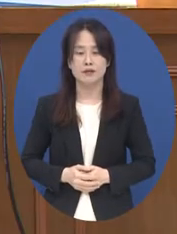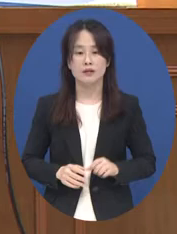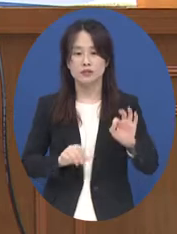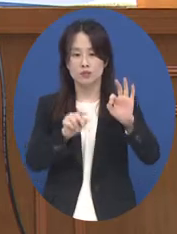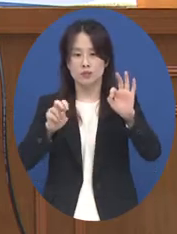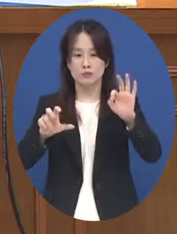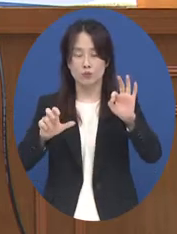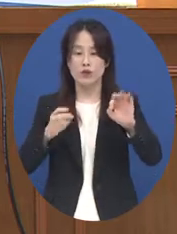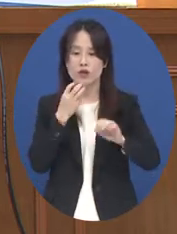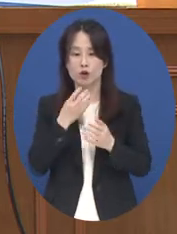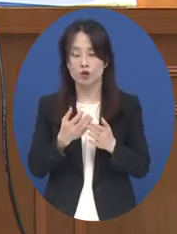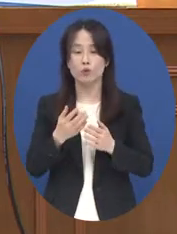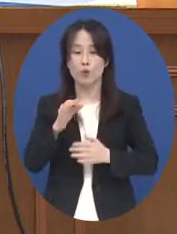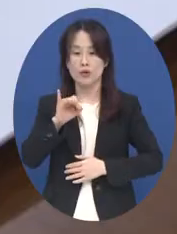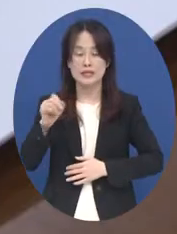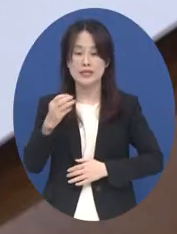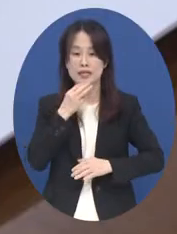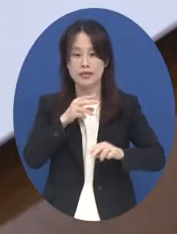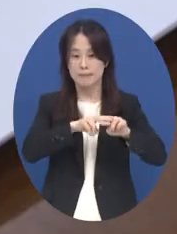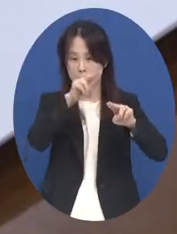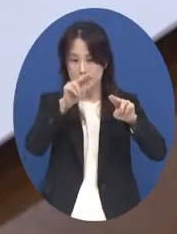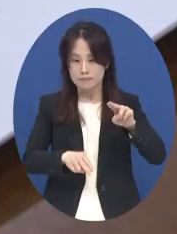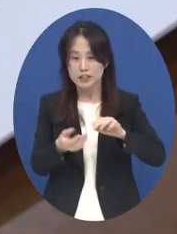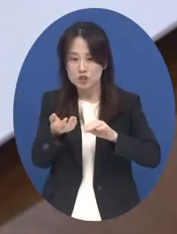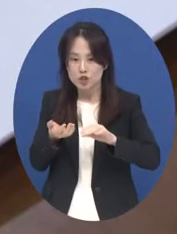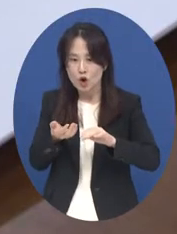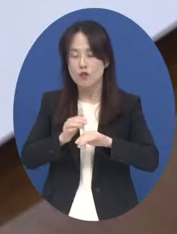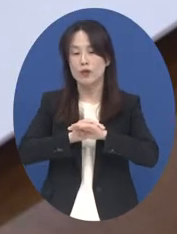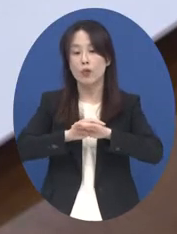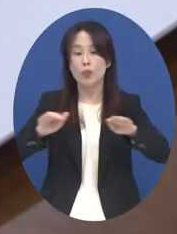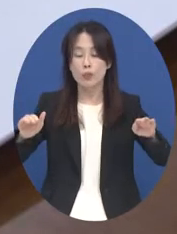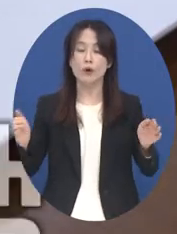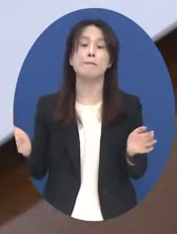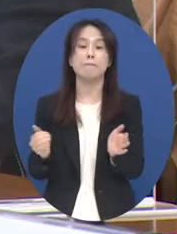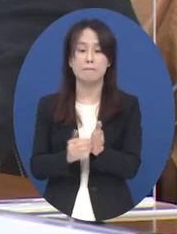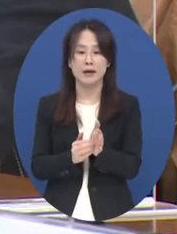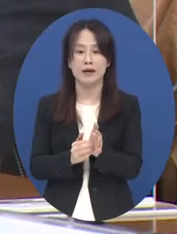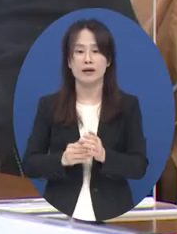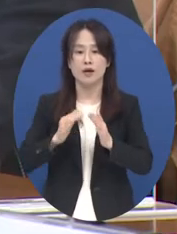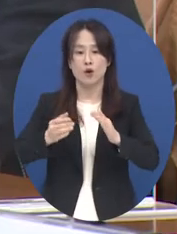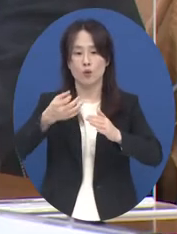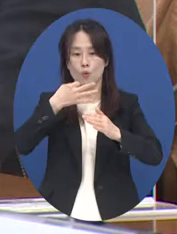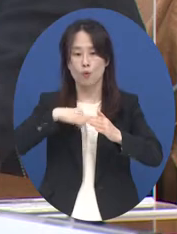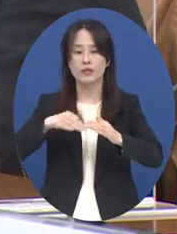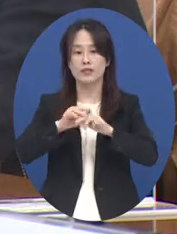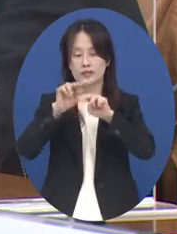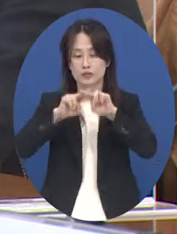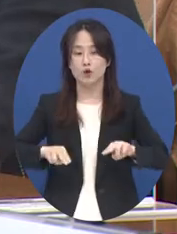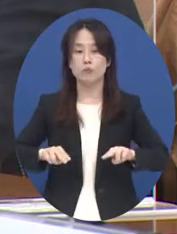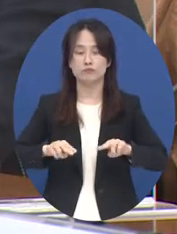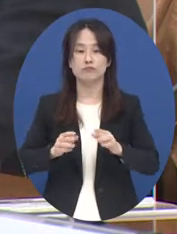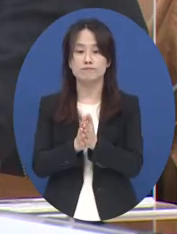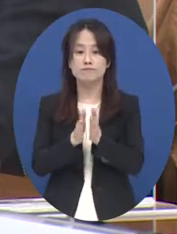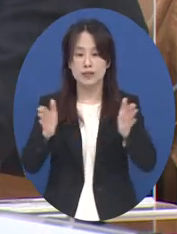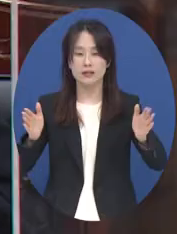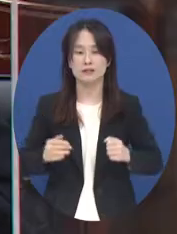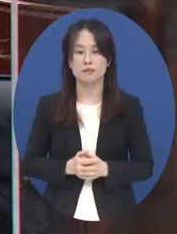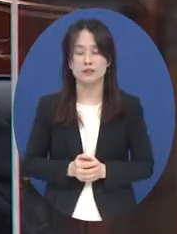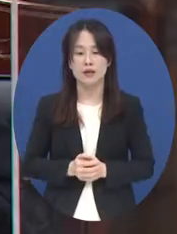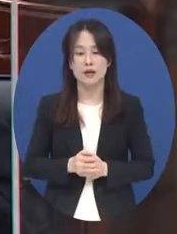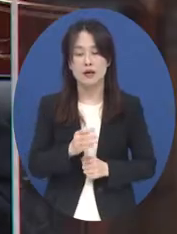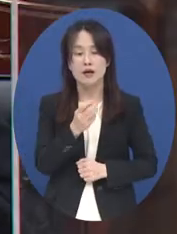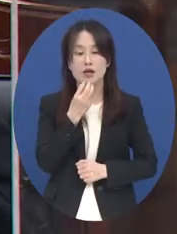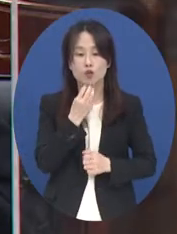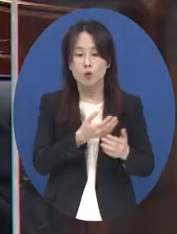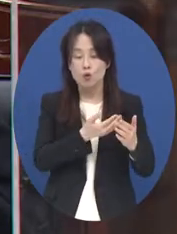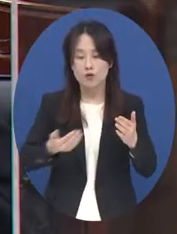25일 이재명 경기도지사 퇴임 마지막 결재로 사업자 지정 취소, 공익처분 시행에 들어갑니다. 다른